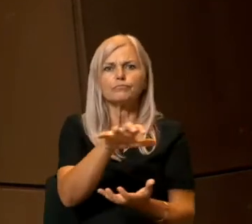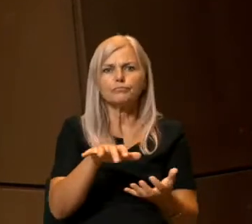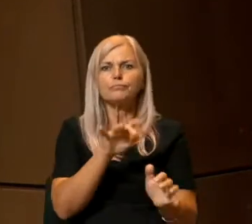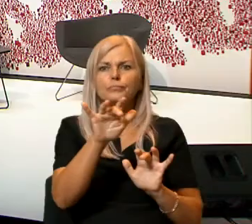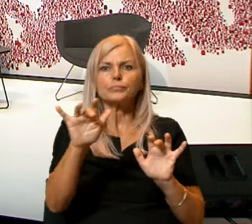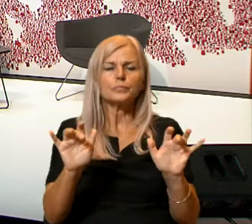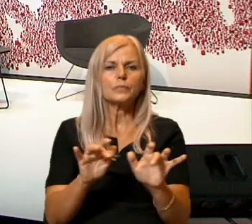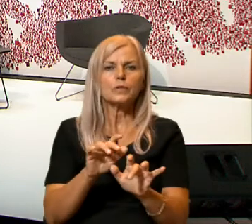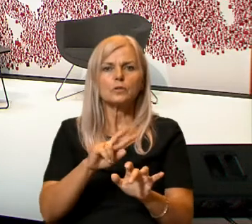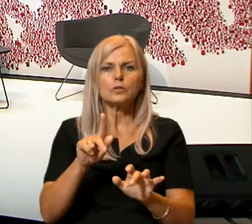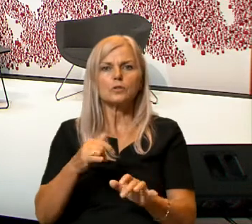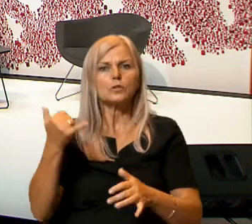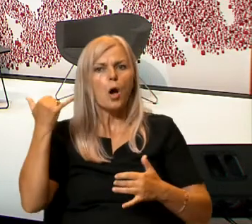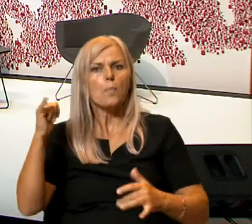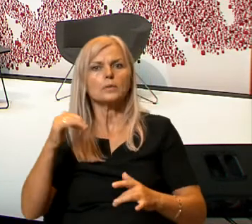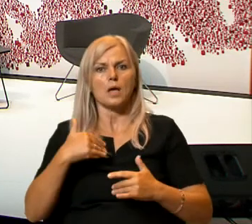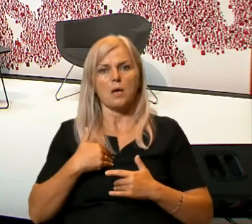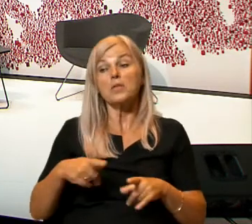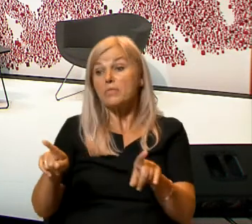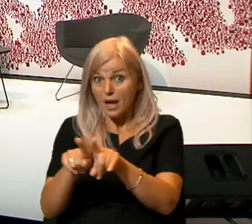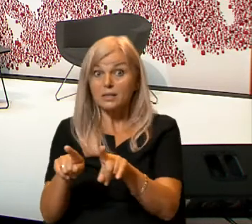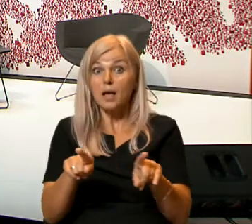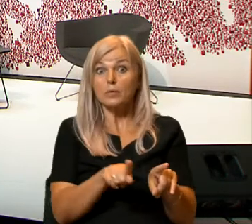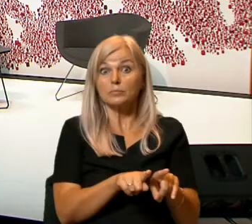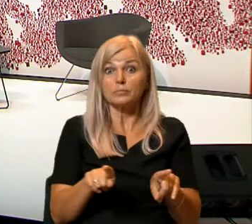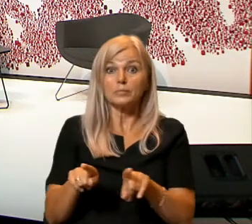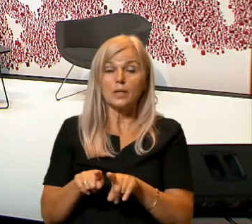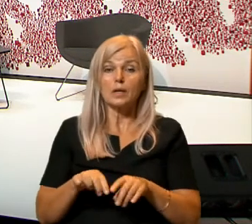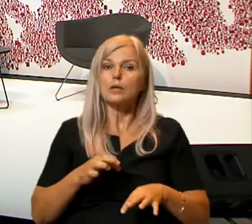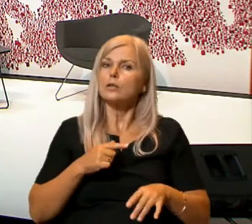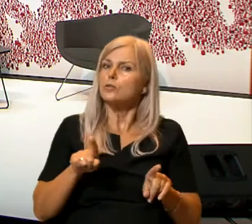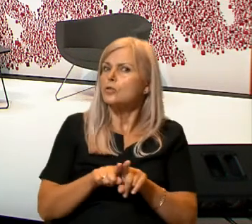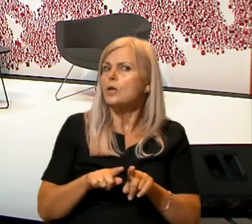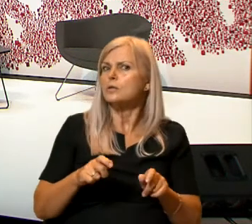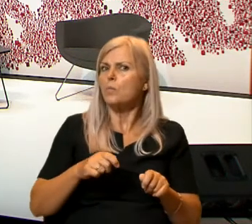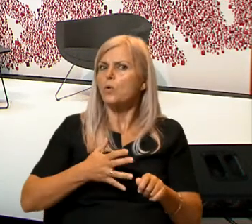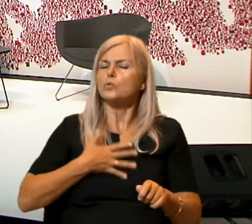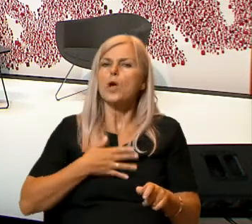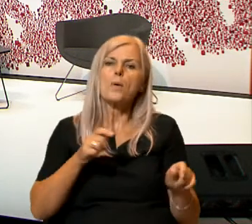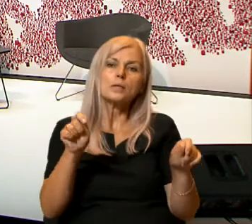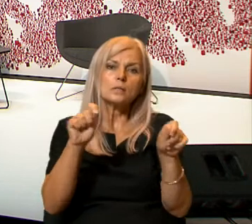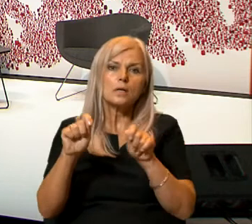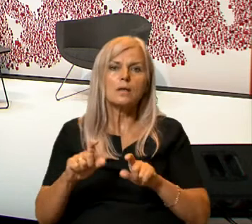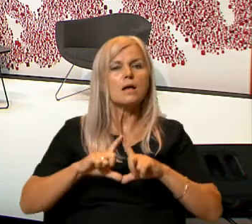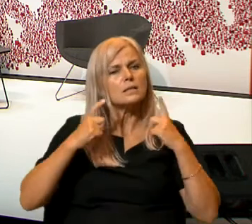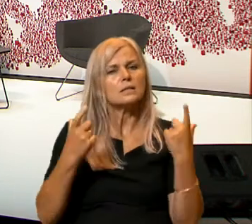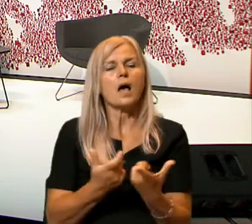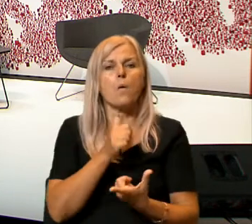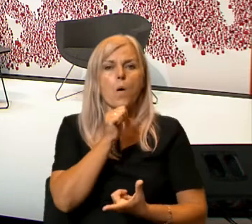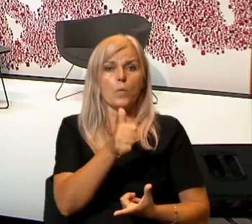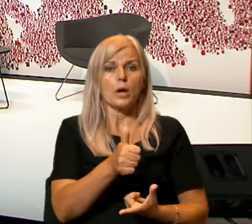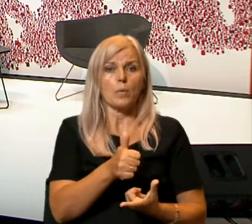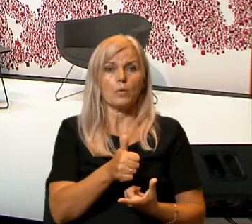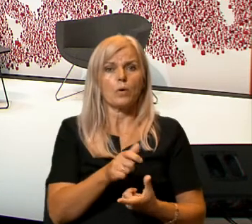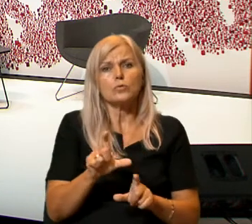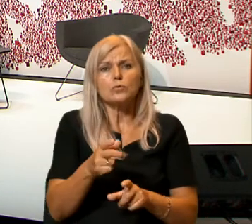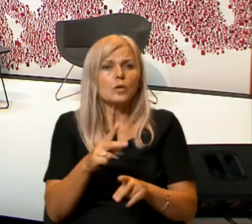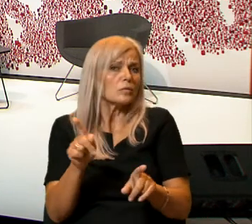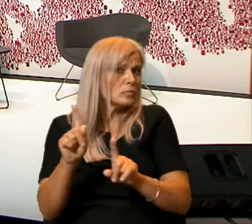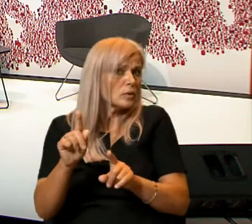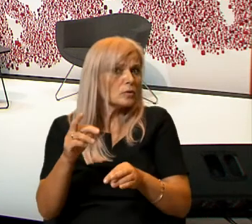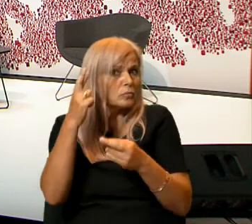z obcymi również? Czy czujemy rezonans z całą Europą? Co to